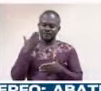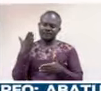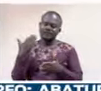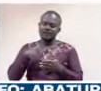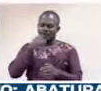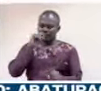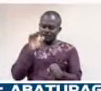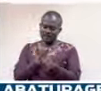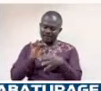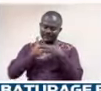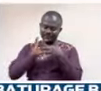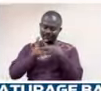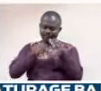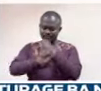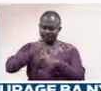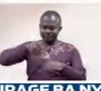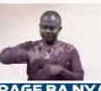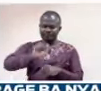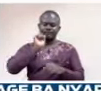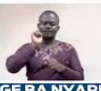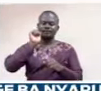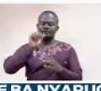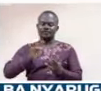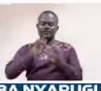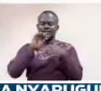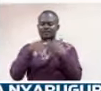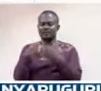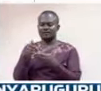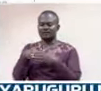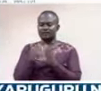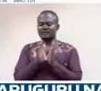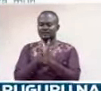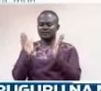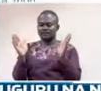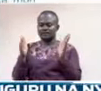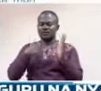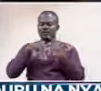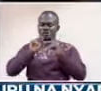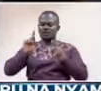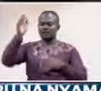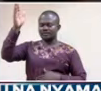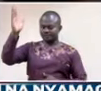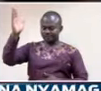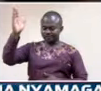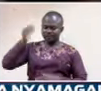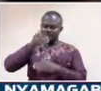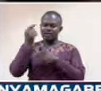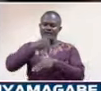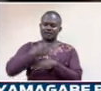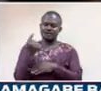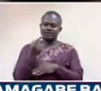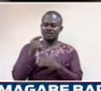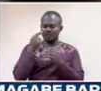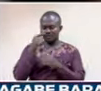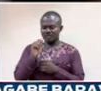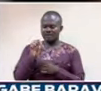Turabizeza ubufatanye mu mirimo yanyu by'umwihariko na Kiliziya Gatolika muri rusange. Ugira amahoro y'Imana. Nyuma y'iminsi mike u Rwanda rubonye